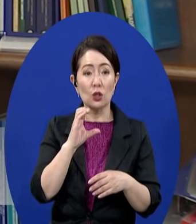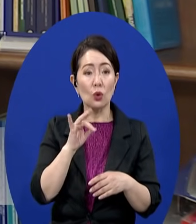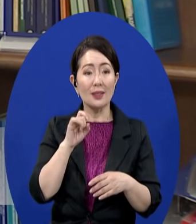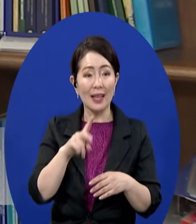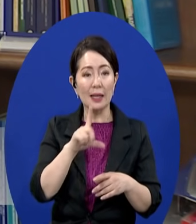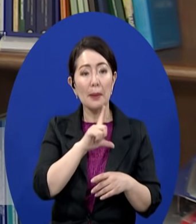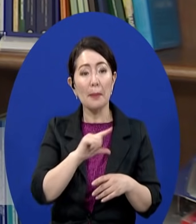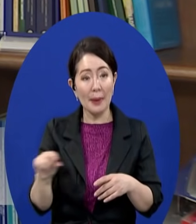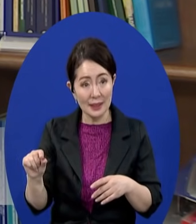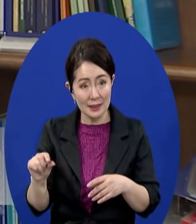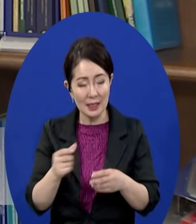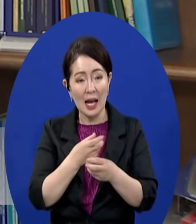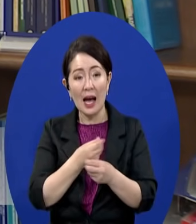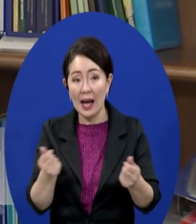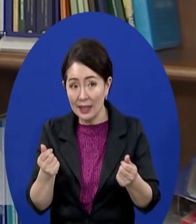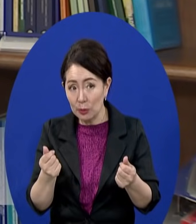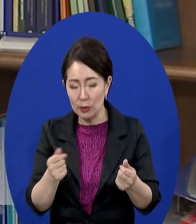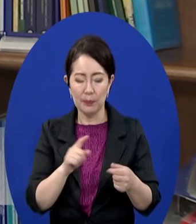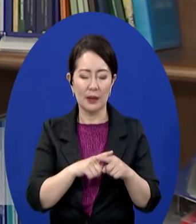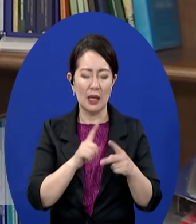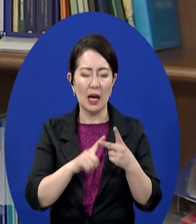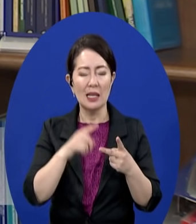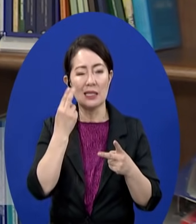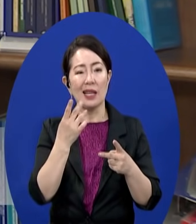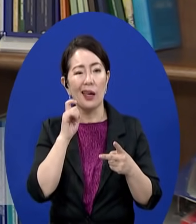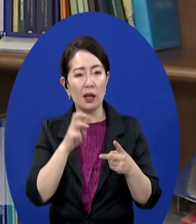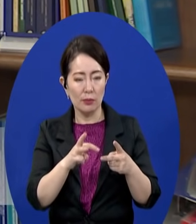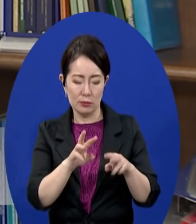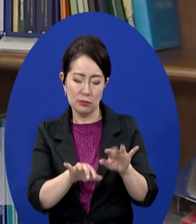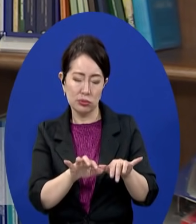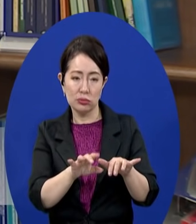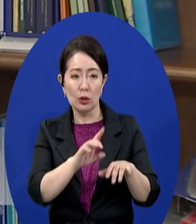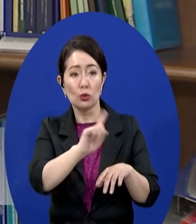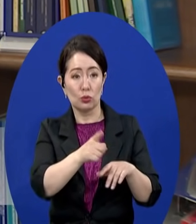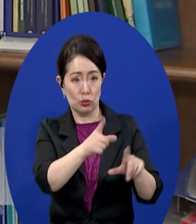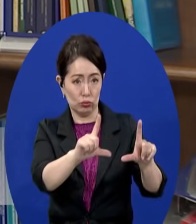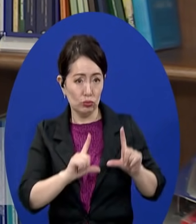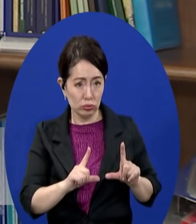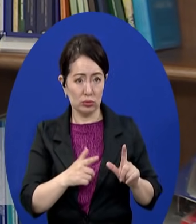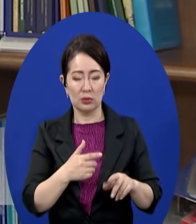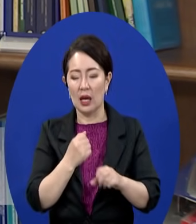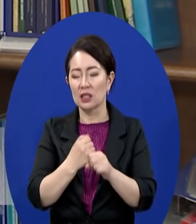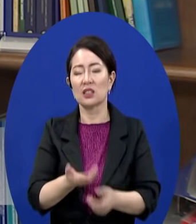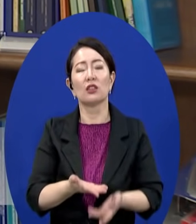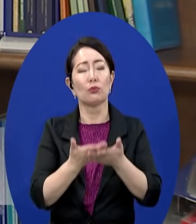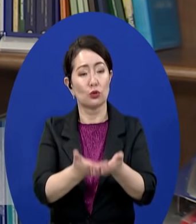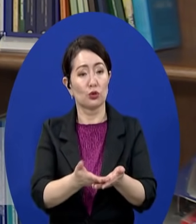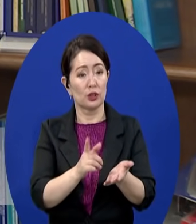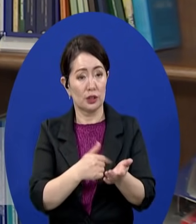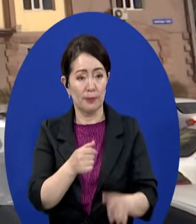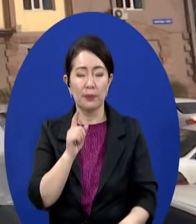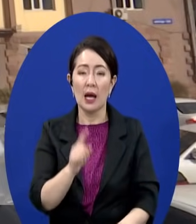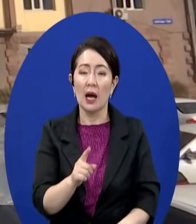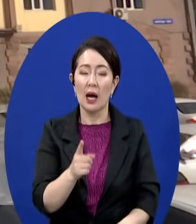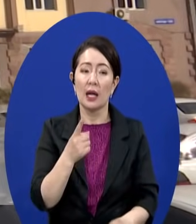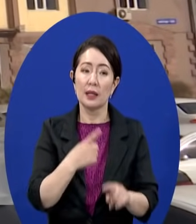хоёрдугаар цахимаар энэ зөвшөөрөл олох үйл ажиллагаа хүнээс үл хамаарах цахимаар одоо олох энэ үйл ажиллагааг дэмжих. За дээрэс